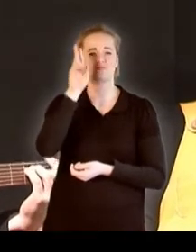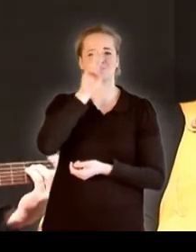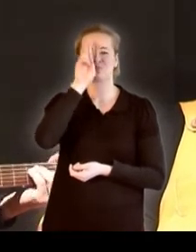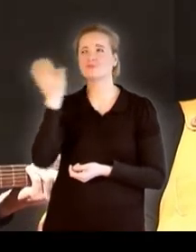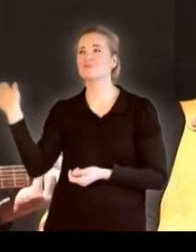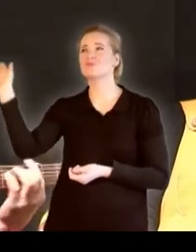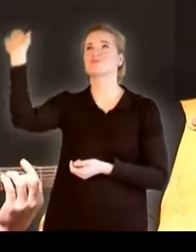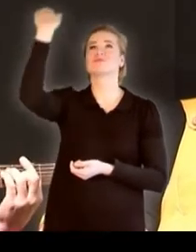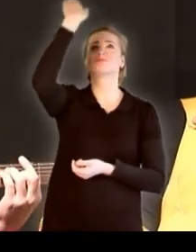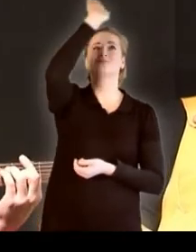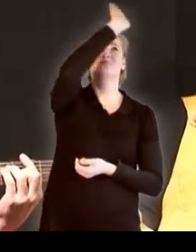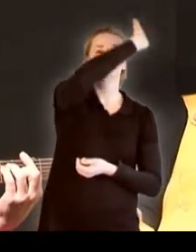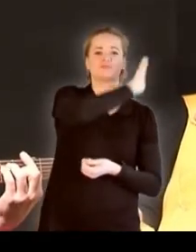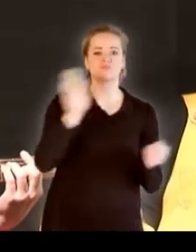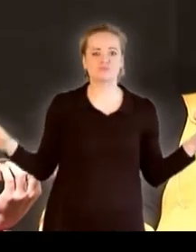Ten aukštai